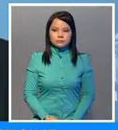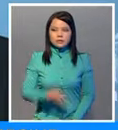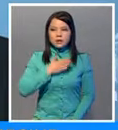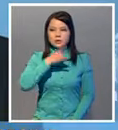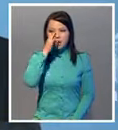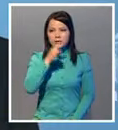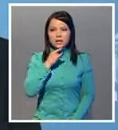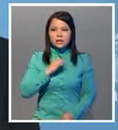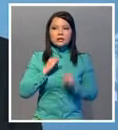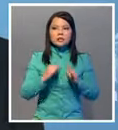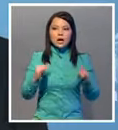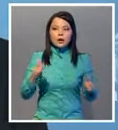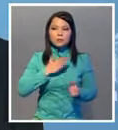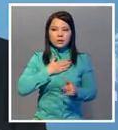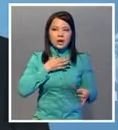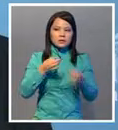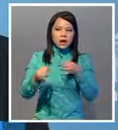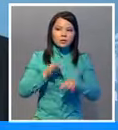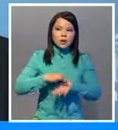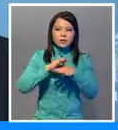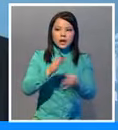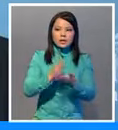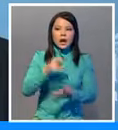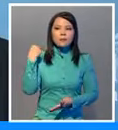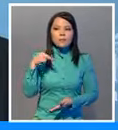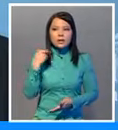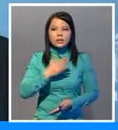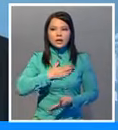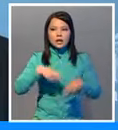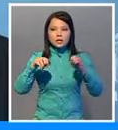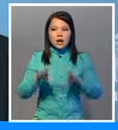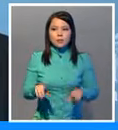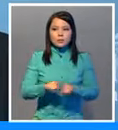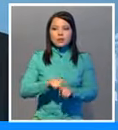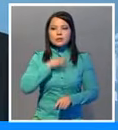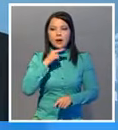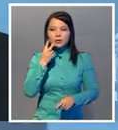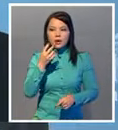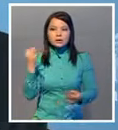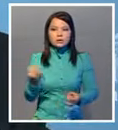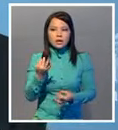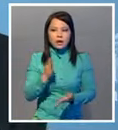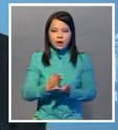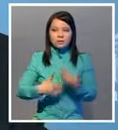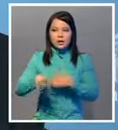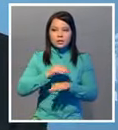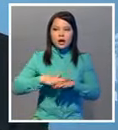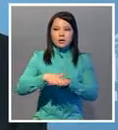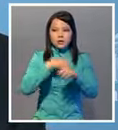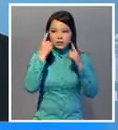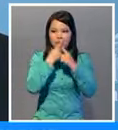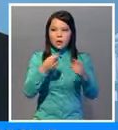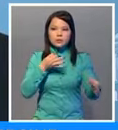Біз Қазақстанның дамуына байланысты талқылау өткіздік. Мені президенттің шешім қабылдаудағы табандылығы елең еткізді. Сондай-ақ халыққа арнаған жолдауын